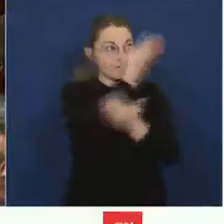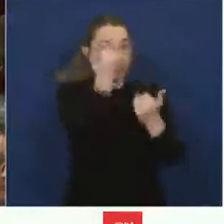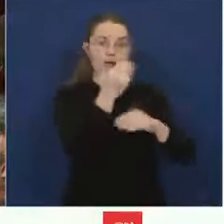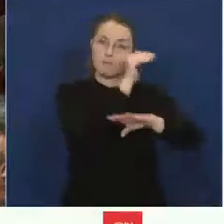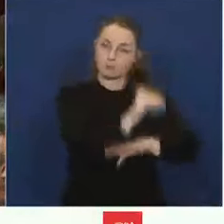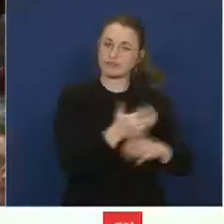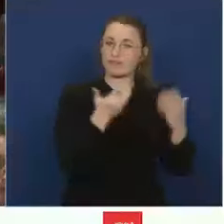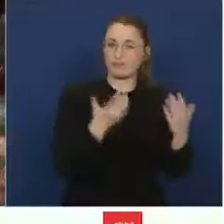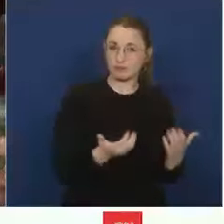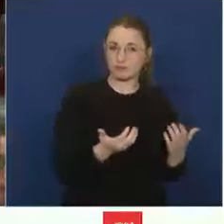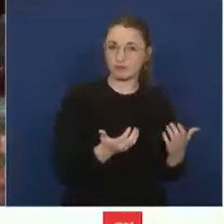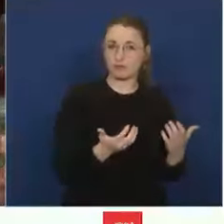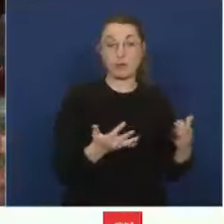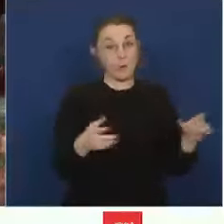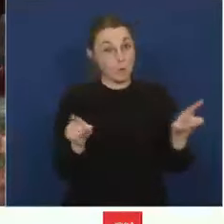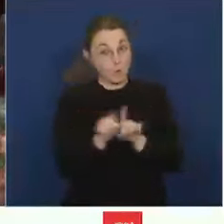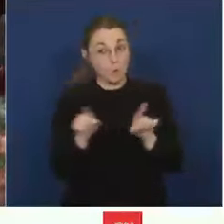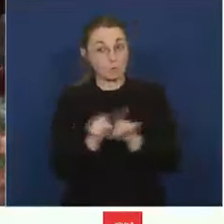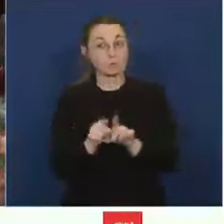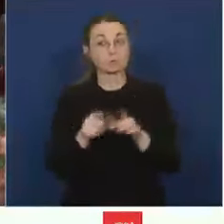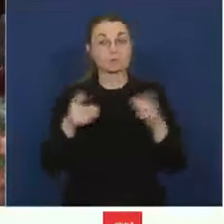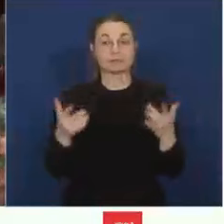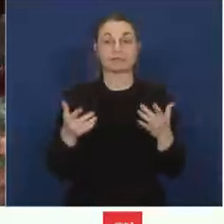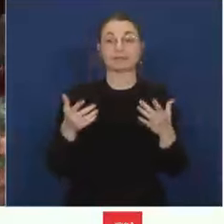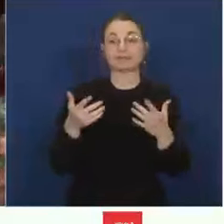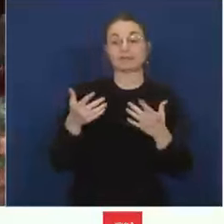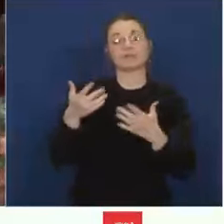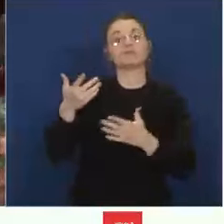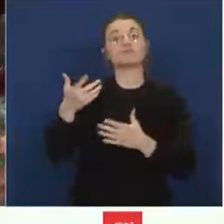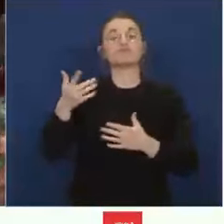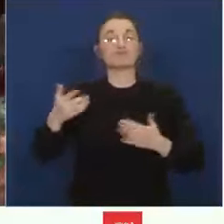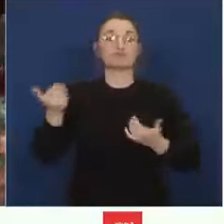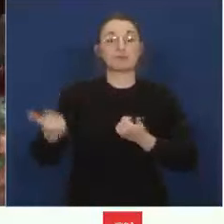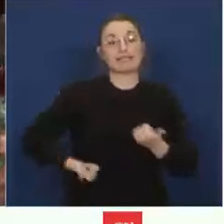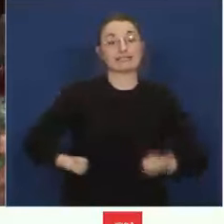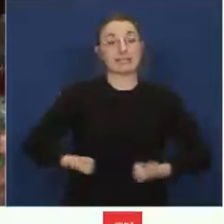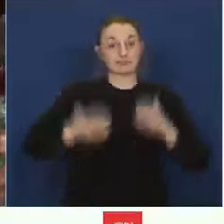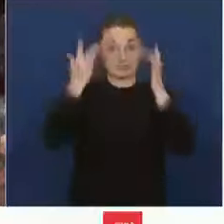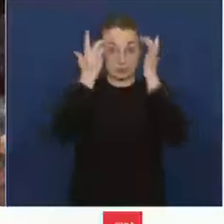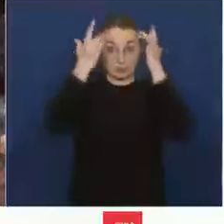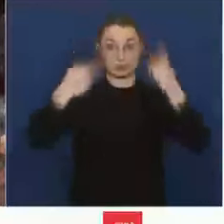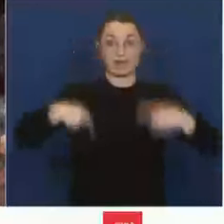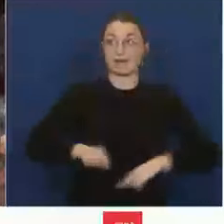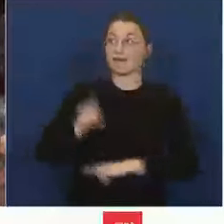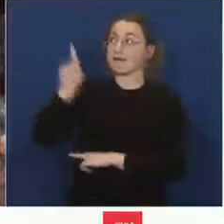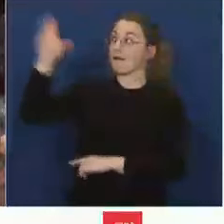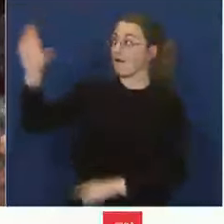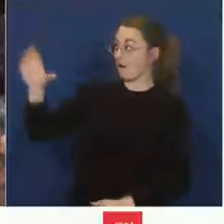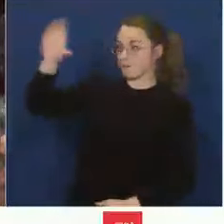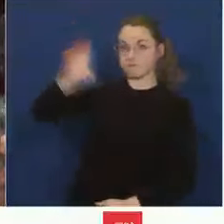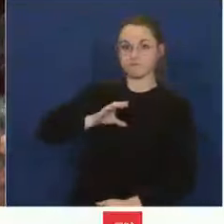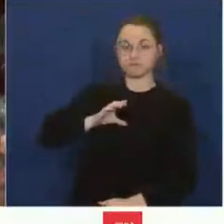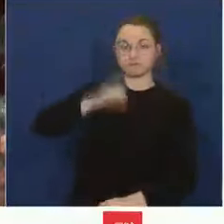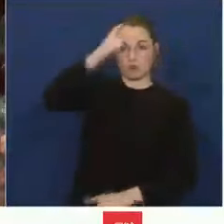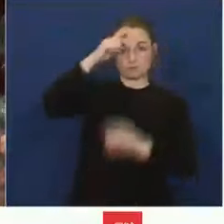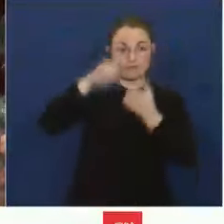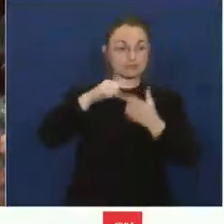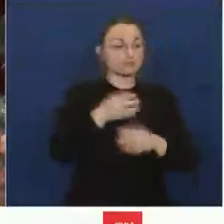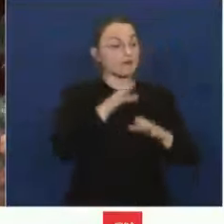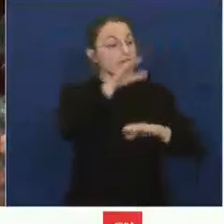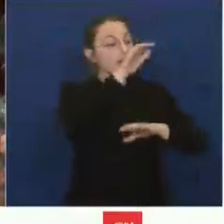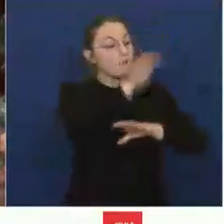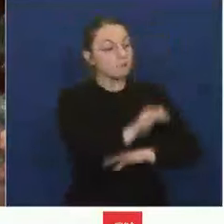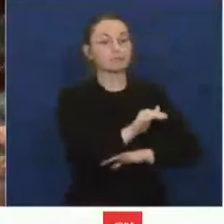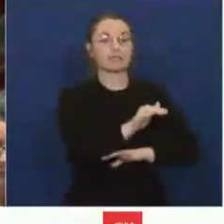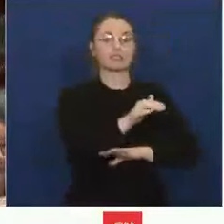de bénéficier d'une contribution économique des services culturels de l'État pour assurer sa conservation